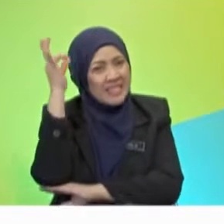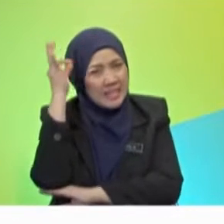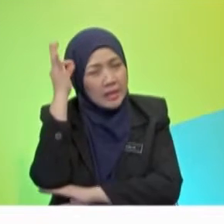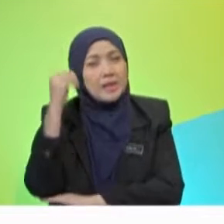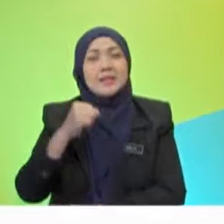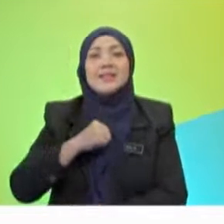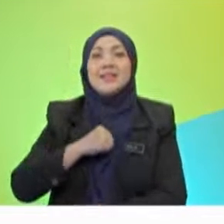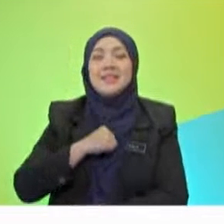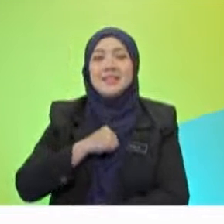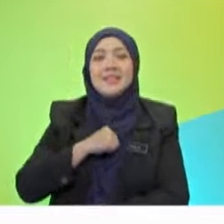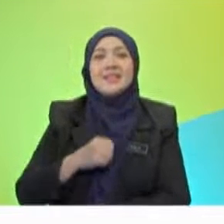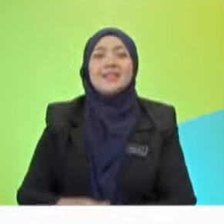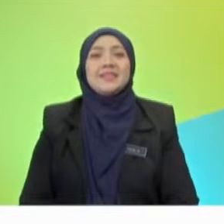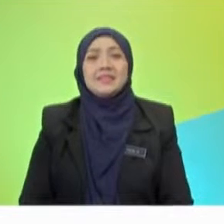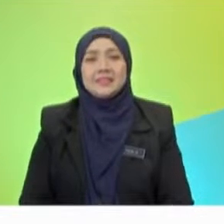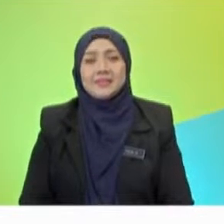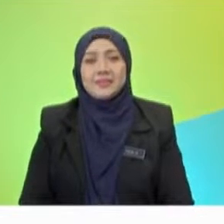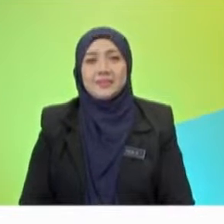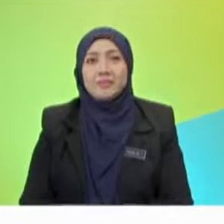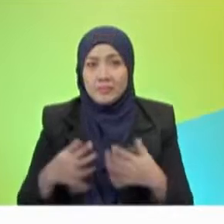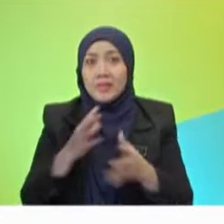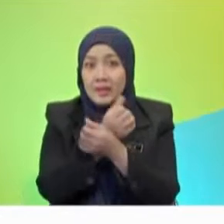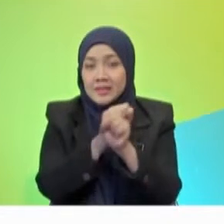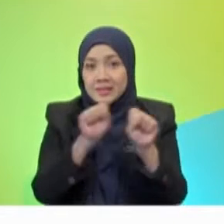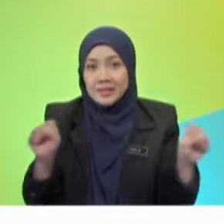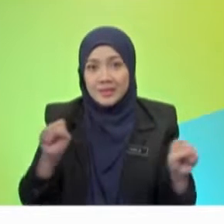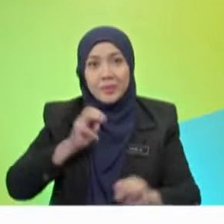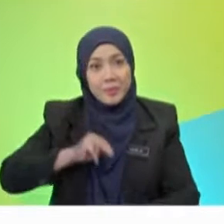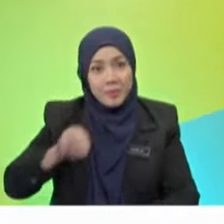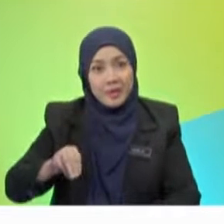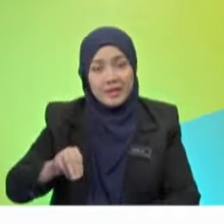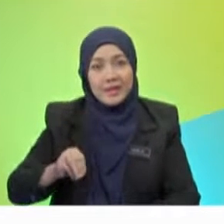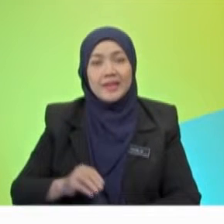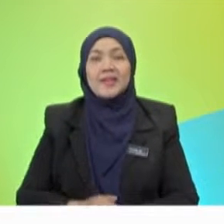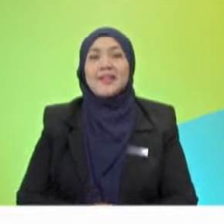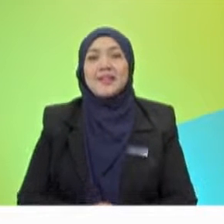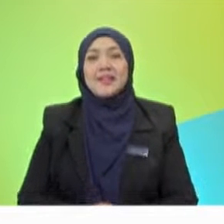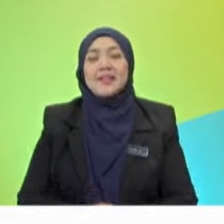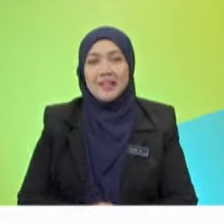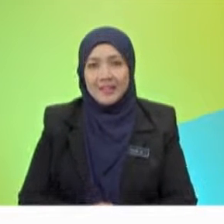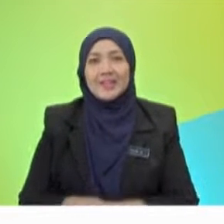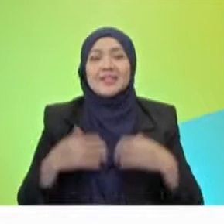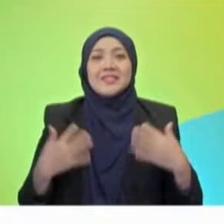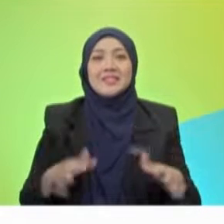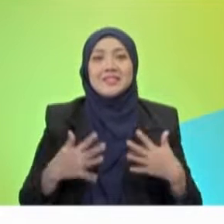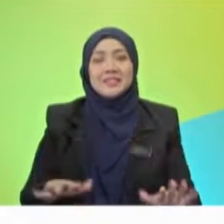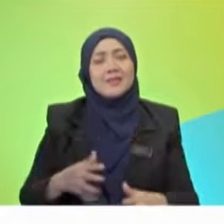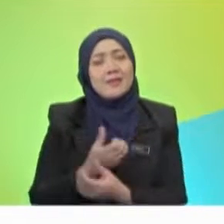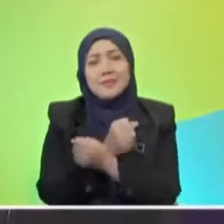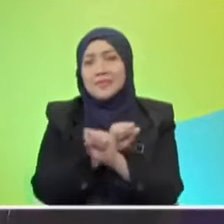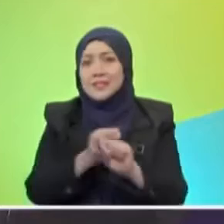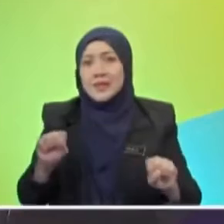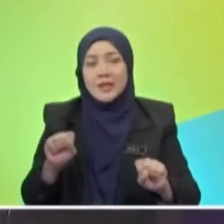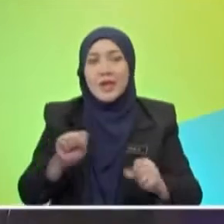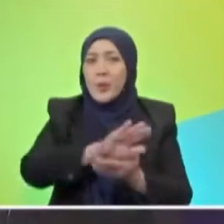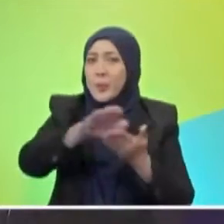perlu berfikir. Baik, dah bersedia? Dah bersedia murid-murid? Dah bersedia? Sedia. Semua dah bersedia.